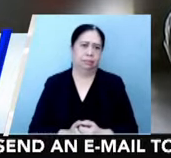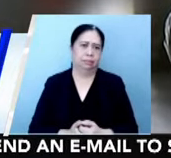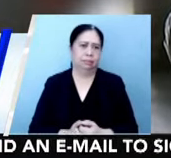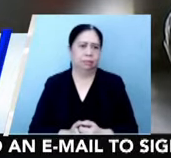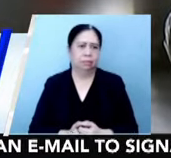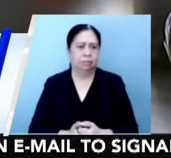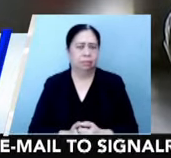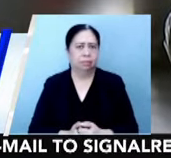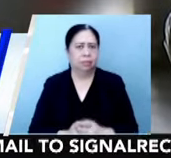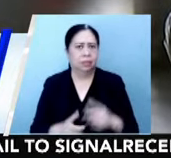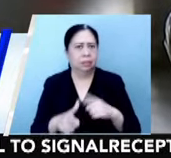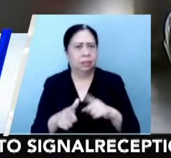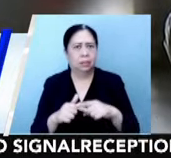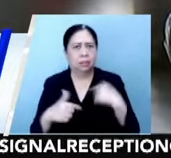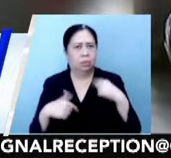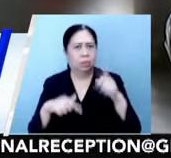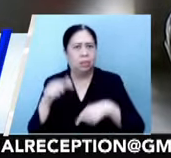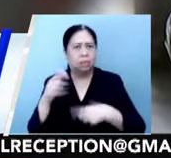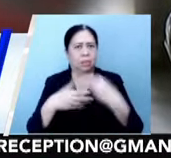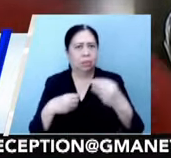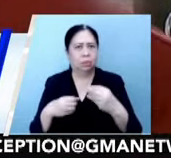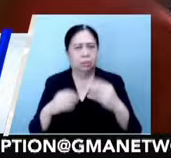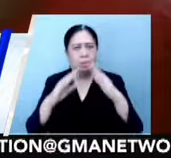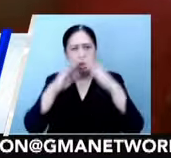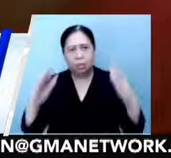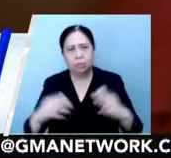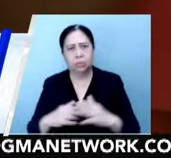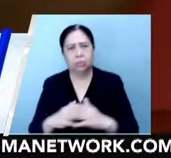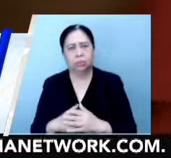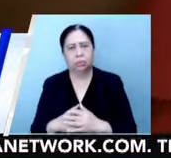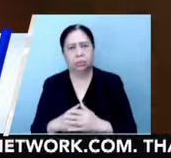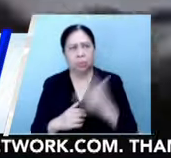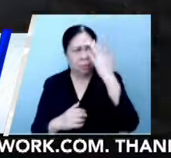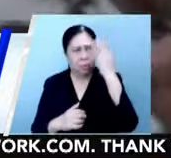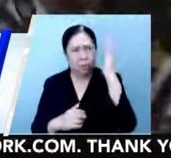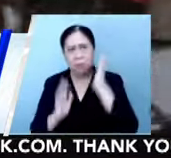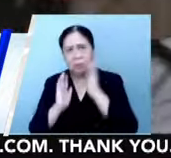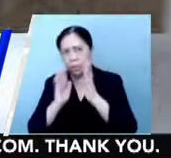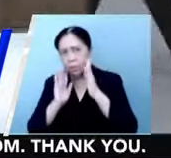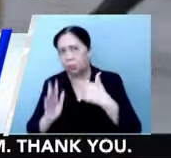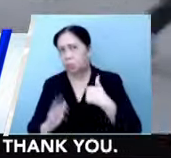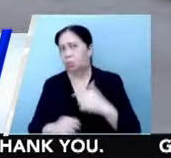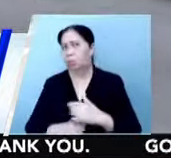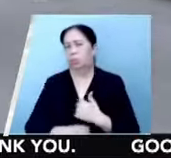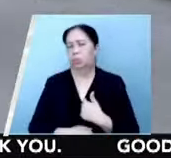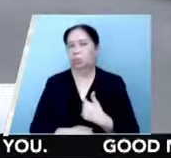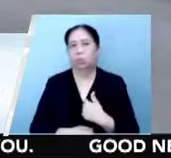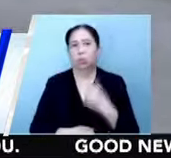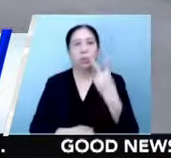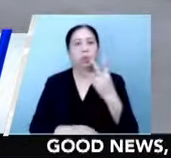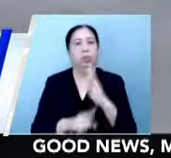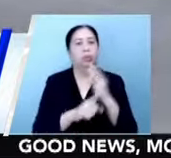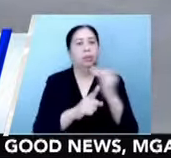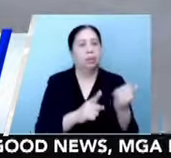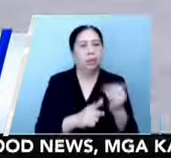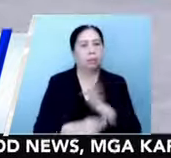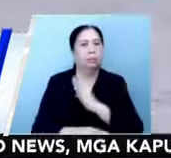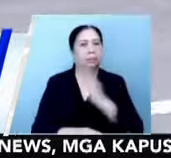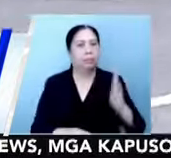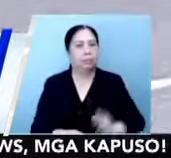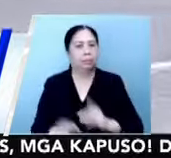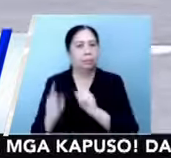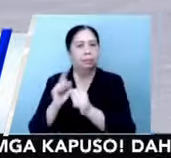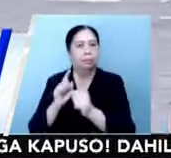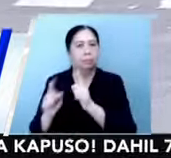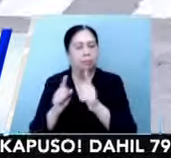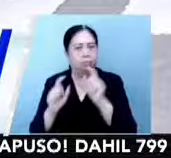At di na ako makalabas ng bahay. Bakit? Diba, nahiya na po ako. Dalawang barangay chairman sa Binondo na aming nakausap,